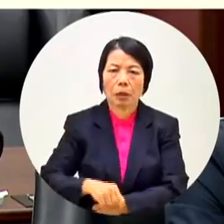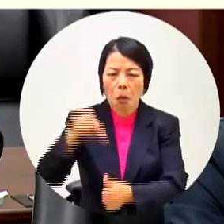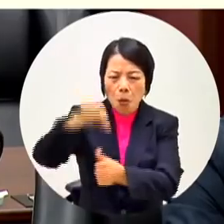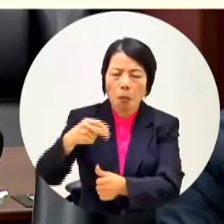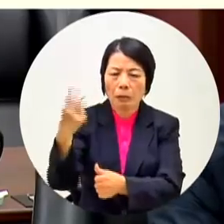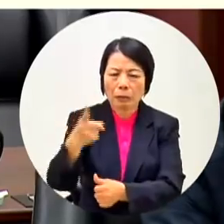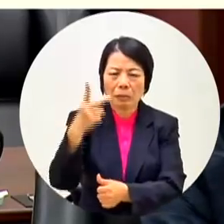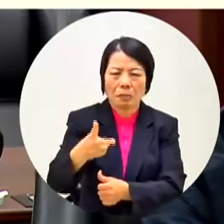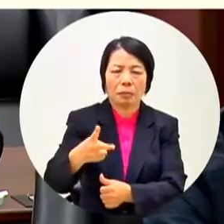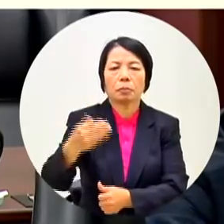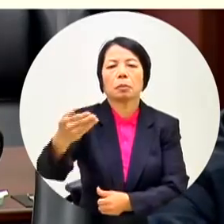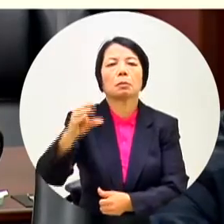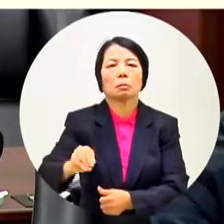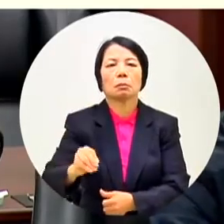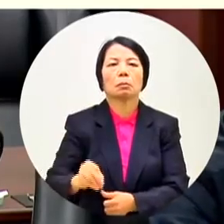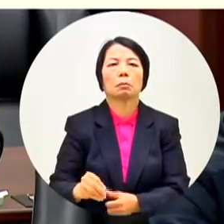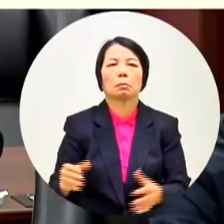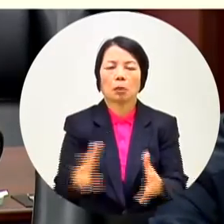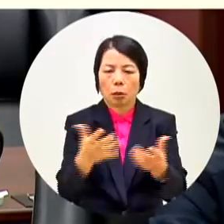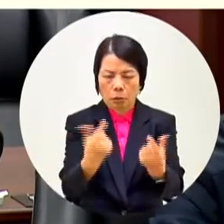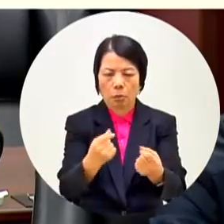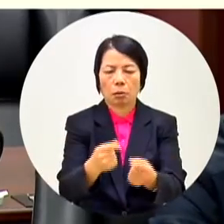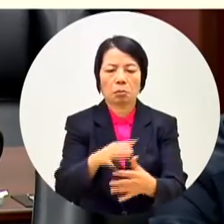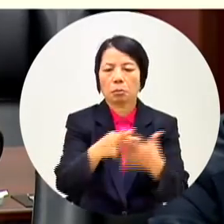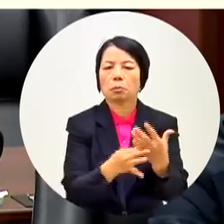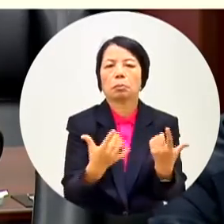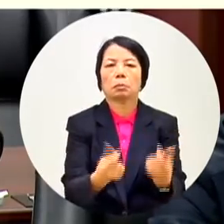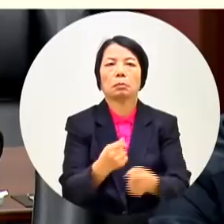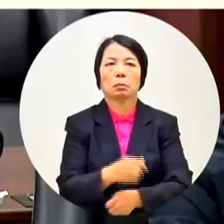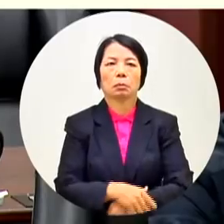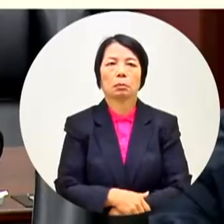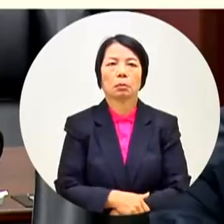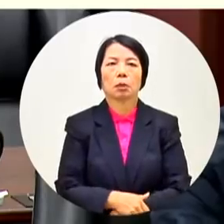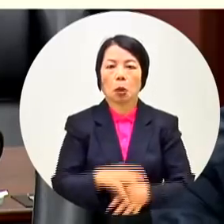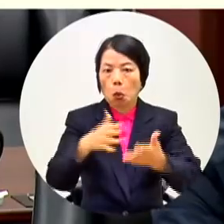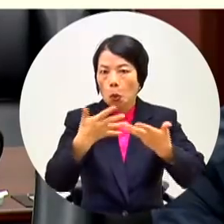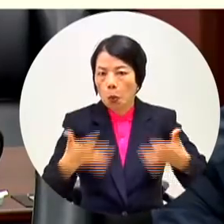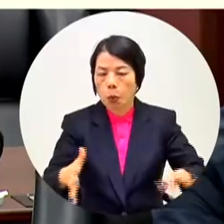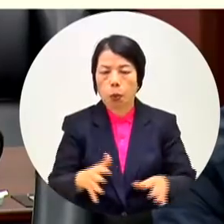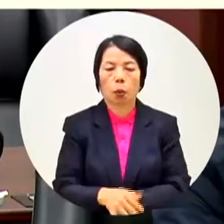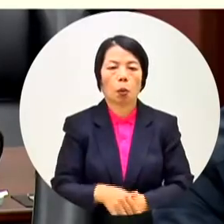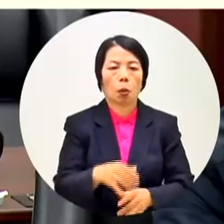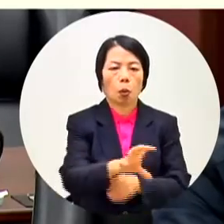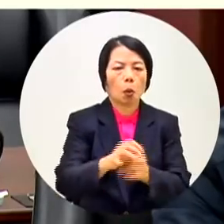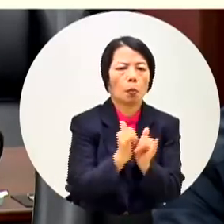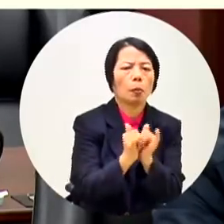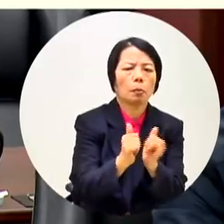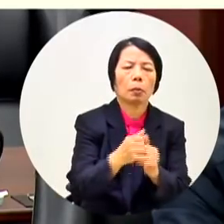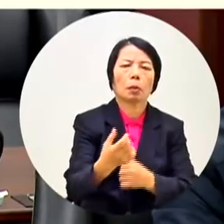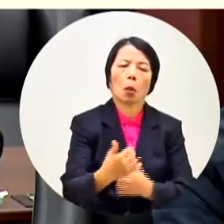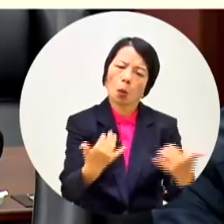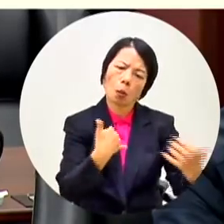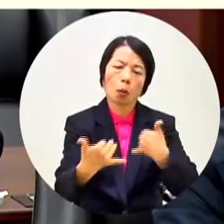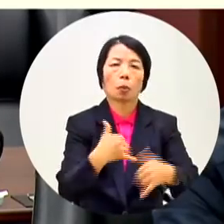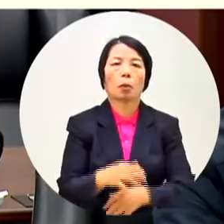照常啊，定数啊。所以讲哦，足济咱的乡亲在甲问讲哦，阿强你做议员啊？